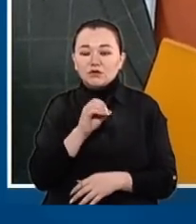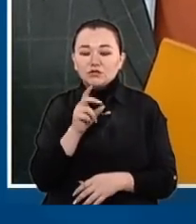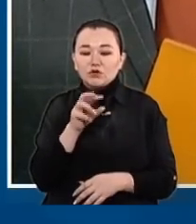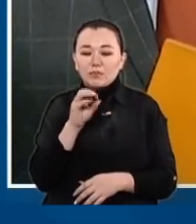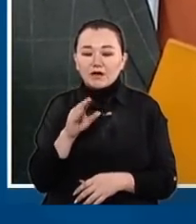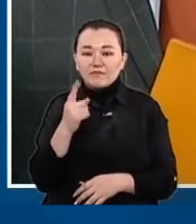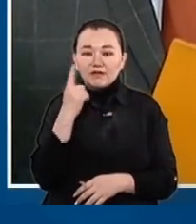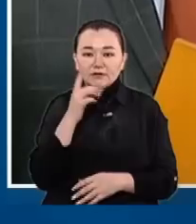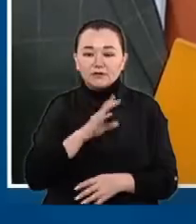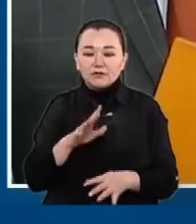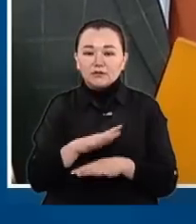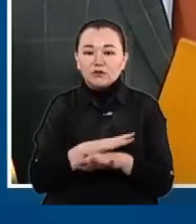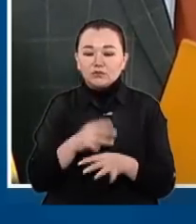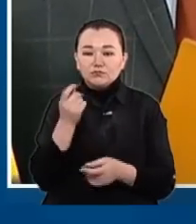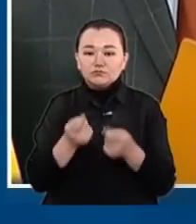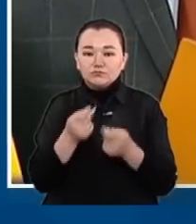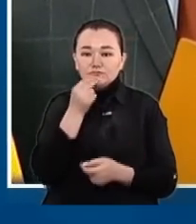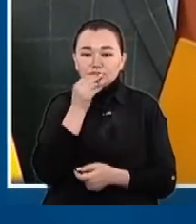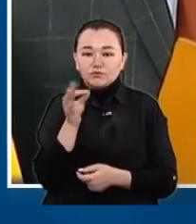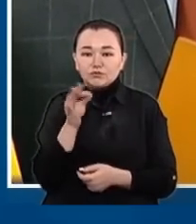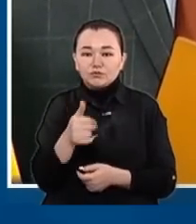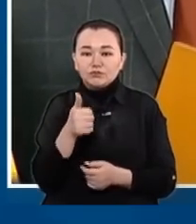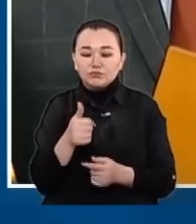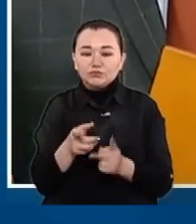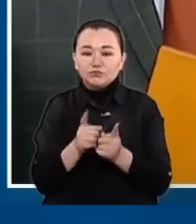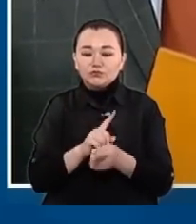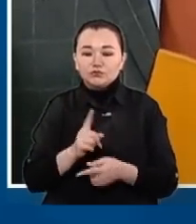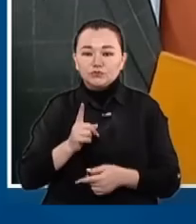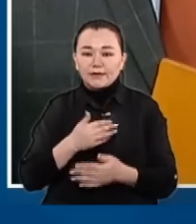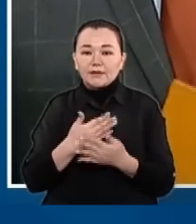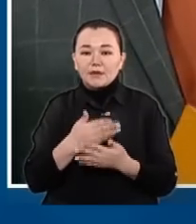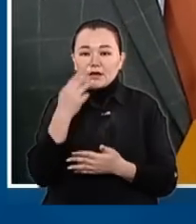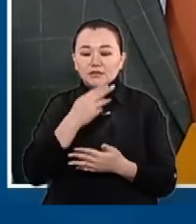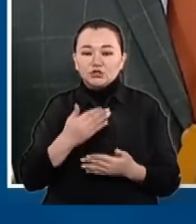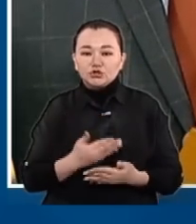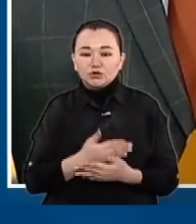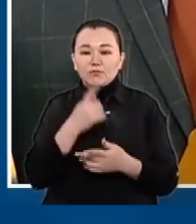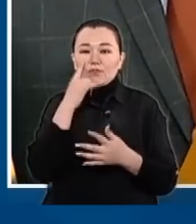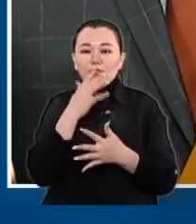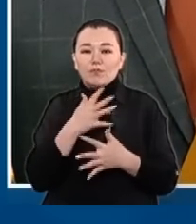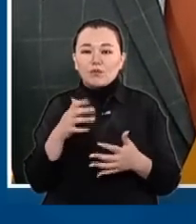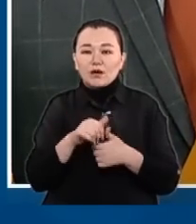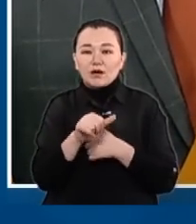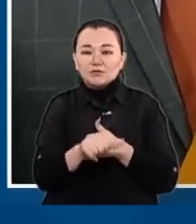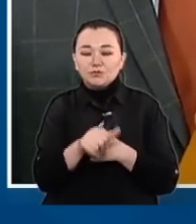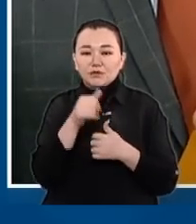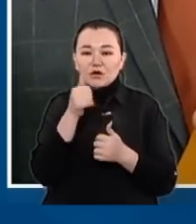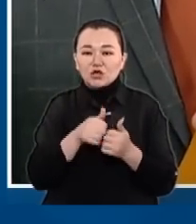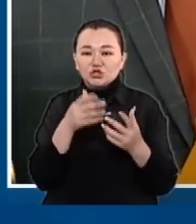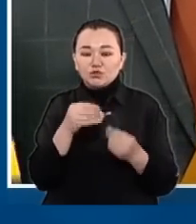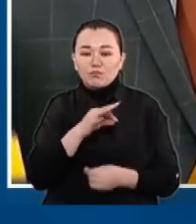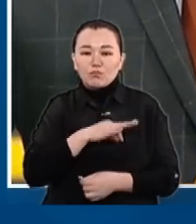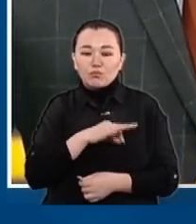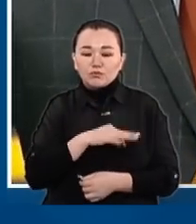қана емес, халықта азық-түлік бағасындағы жақсы өзгерістерді күтіп отыр. Мәселен, Астана тұрғындарының көбі әсіресе күнделікті